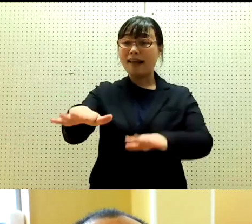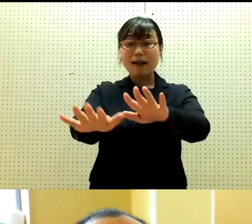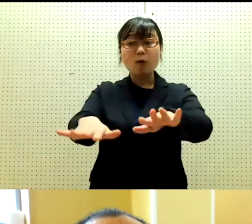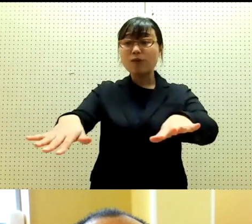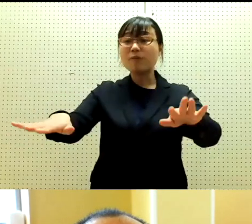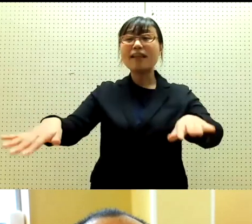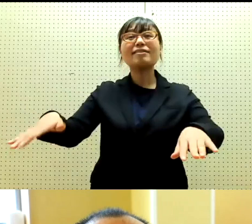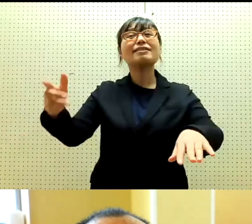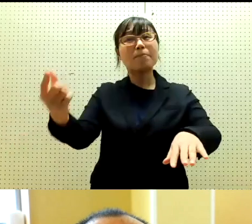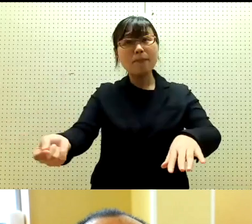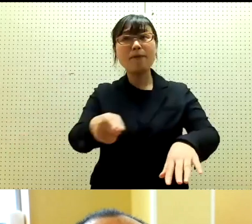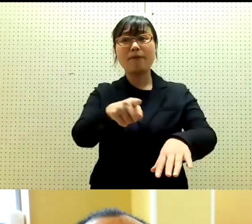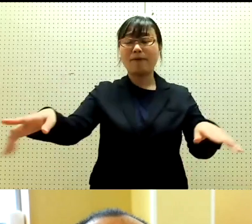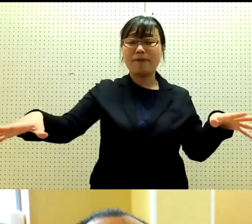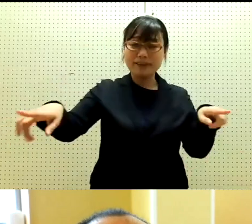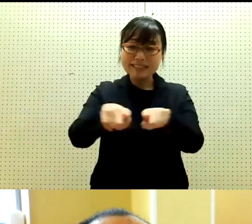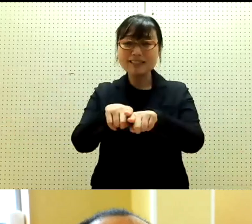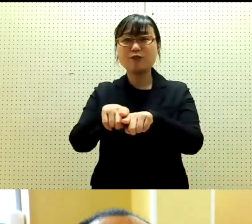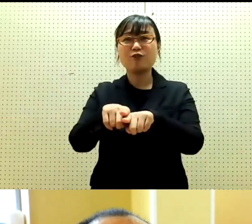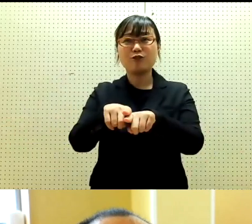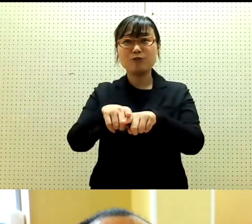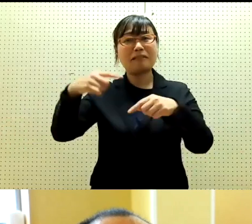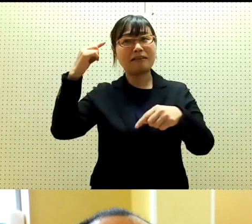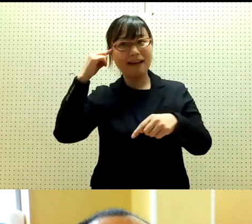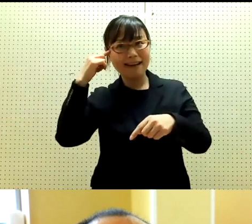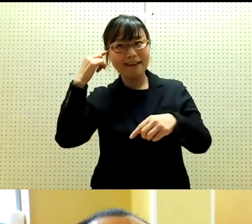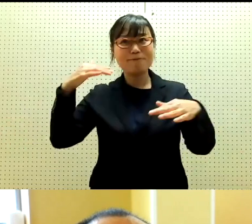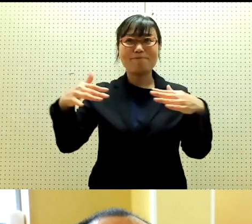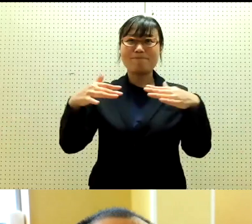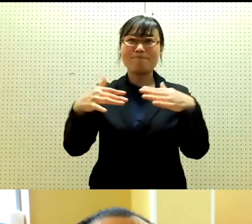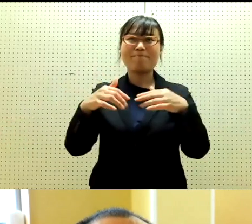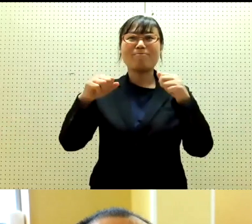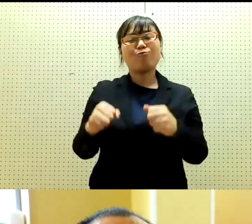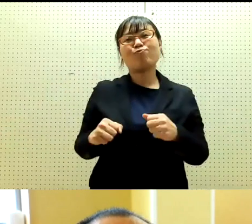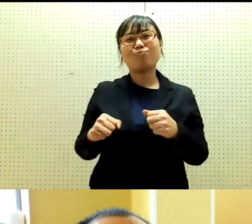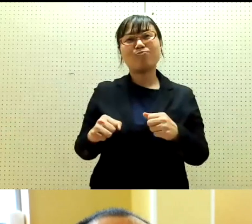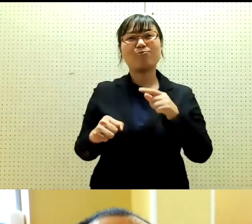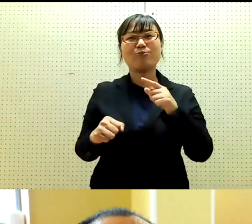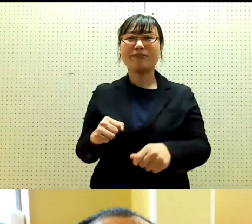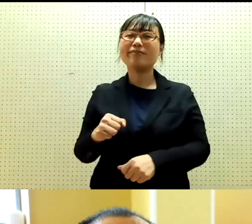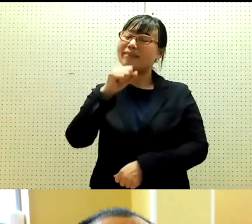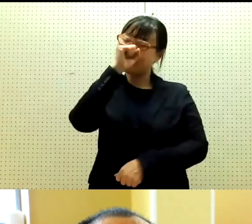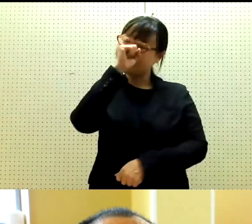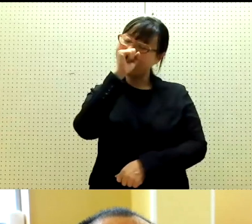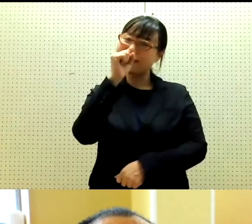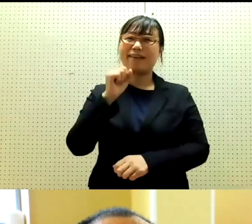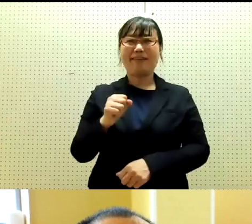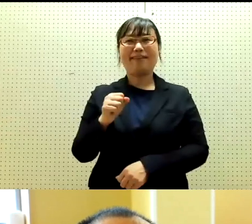ことに一緒に入っていくみたいなことができたらなって今日ちょっと思って聞いてました。今日ありがとうござい